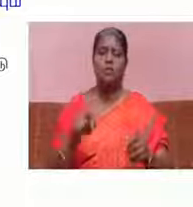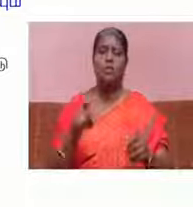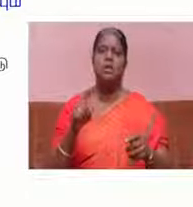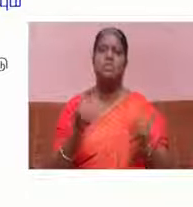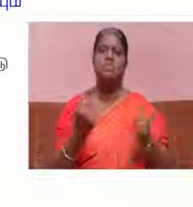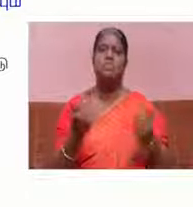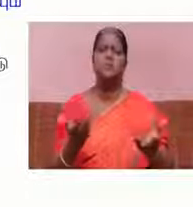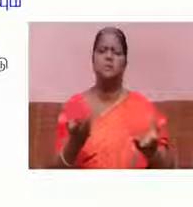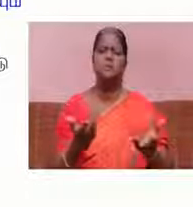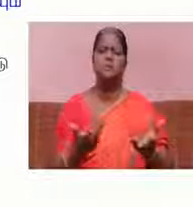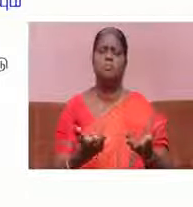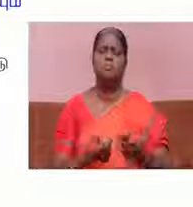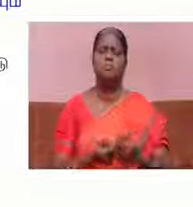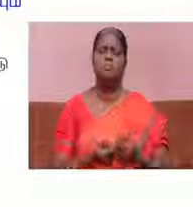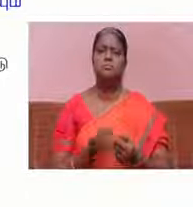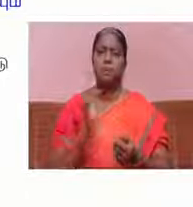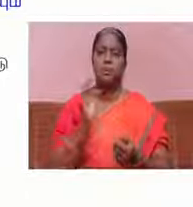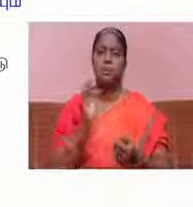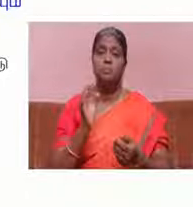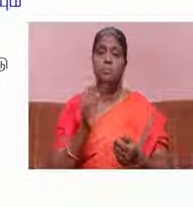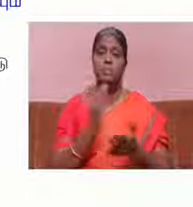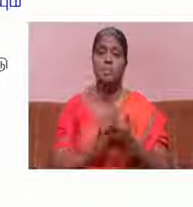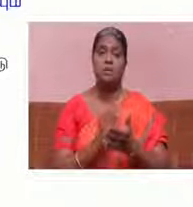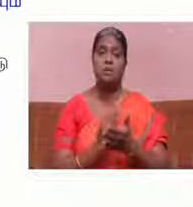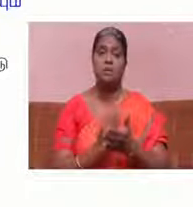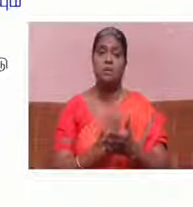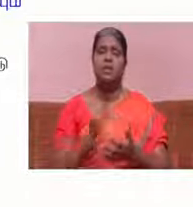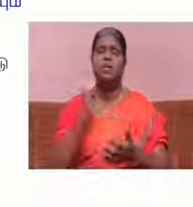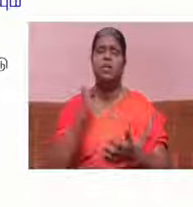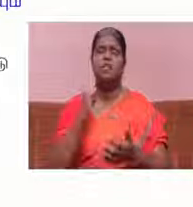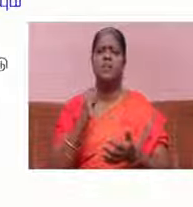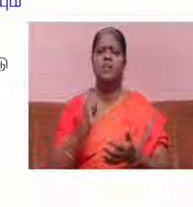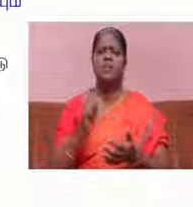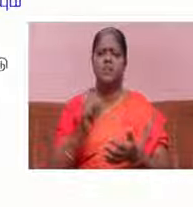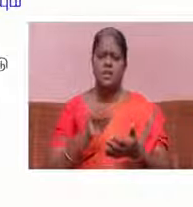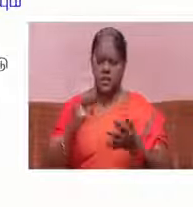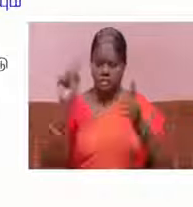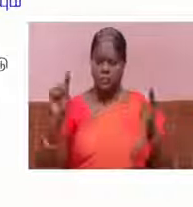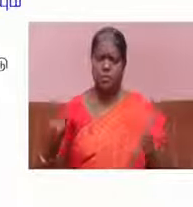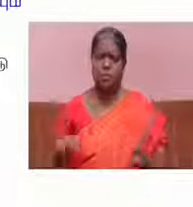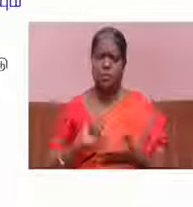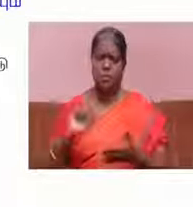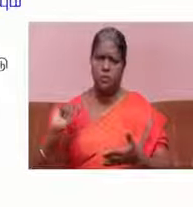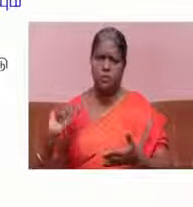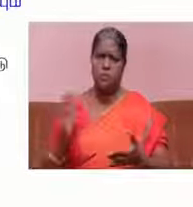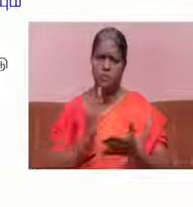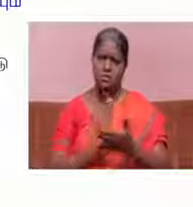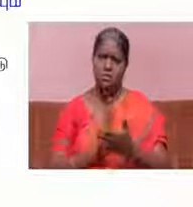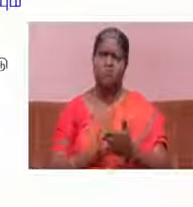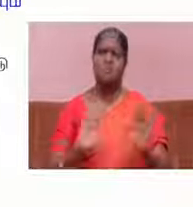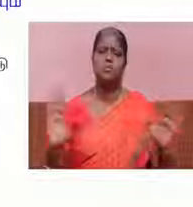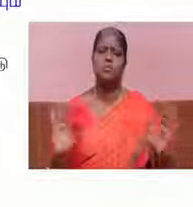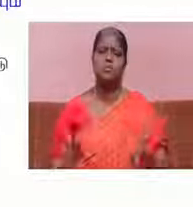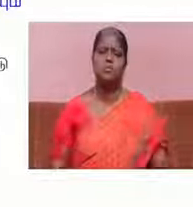உங்களால் என்ன செய்ய முடியும், முக்கியமாக செய்ய வேண்டியவை எவை என்பதனை குறித்து கொண்டு அதனை செய்து